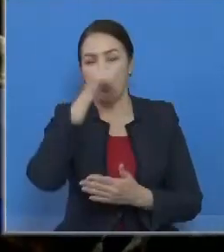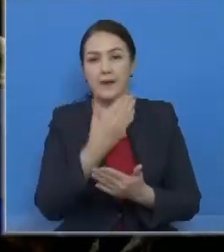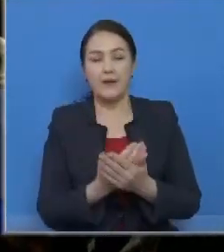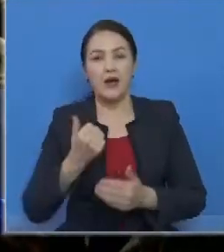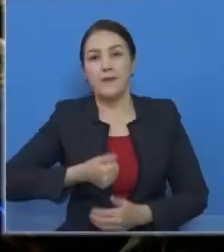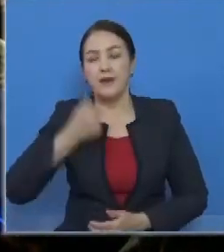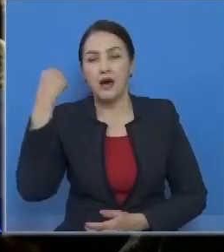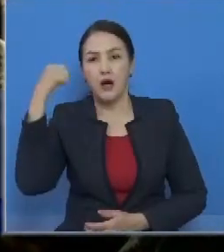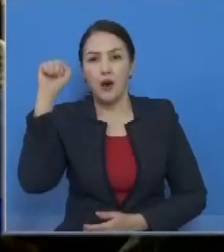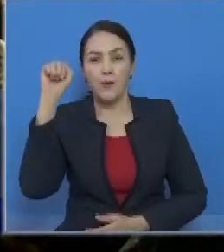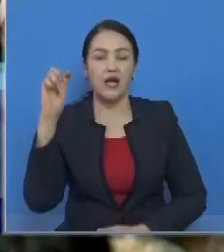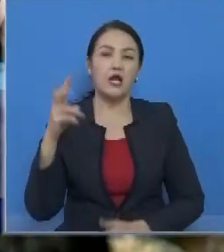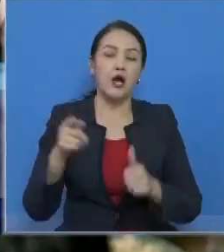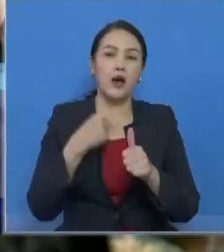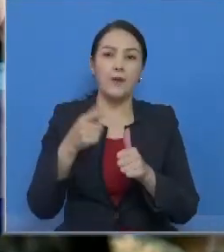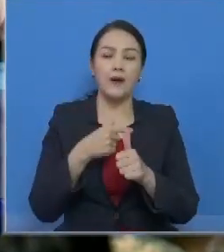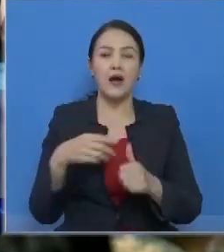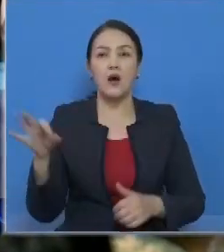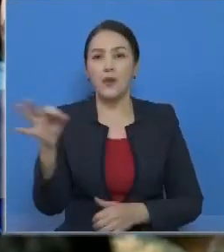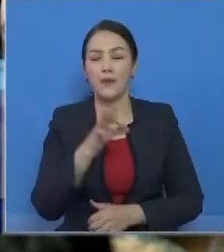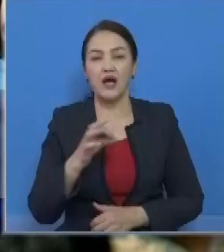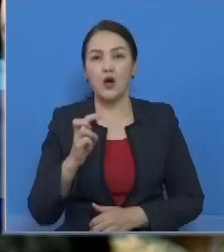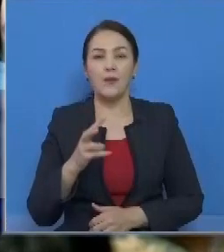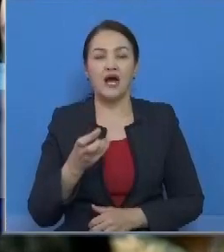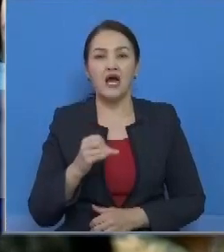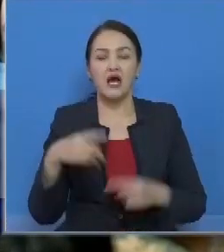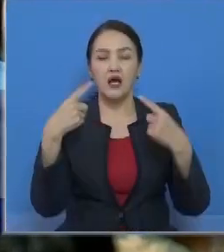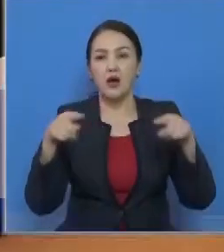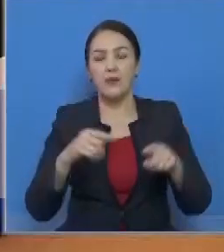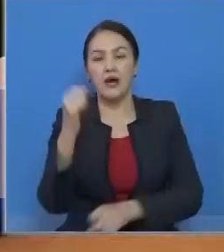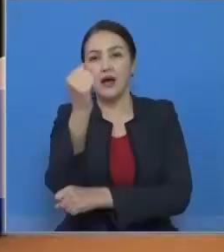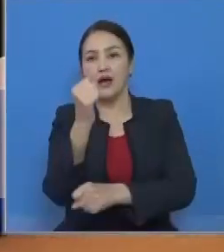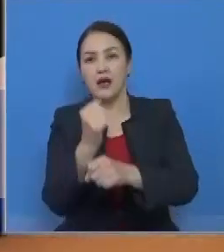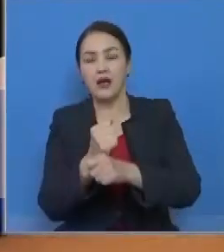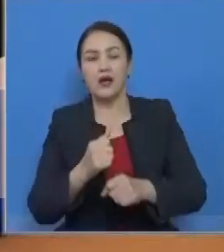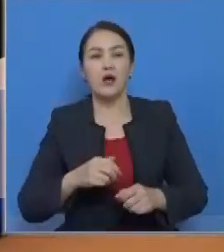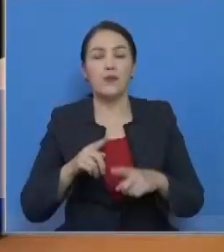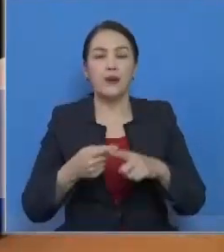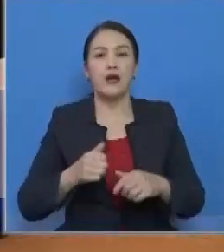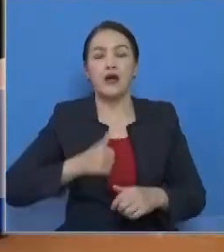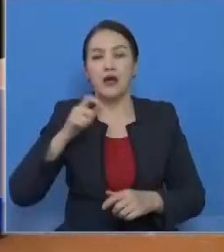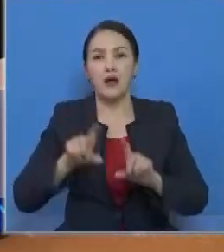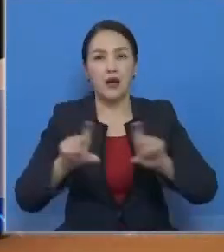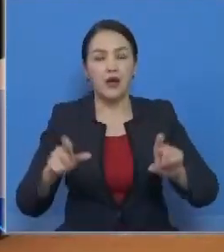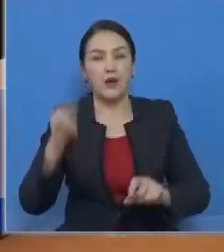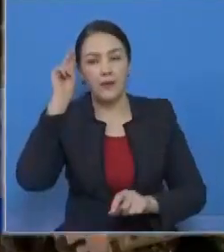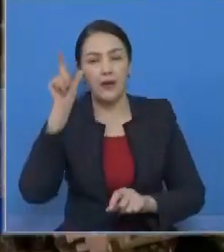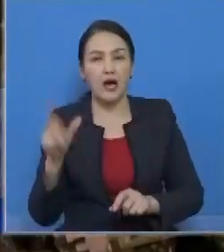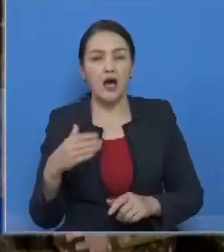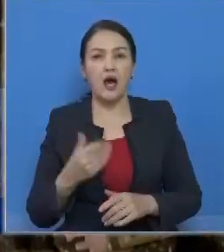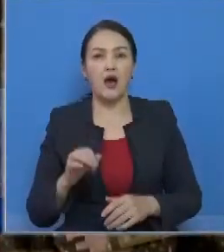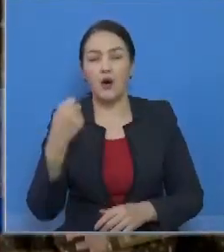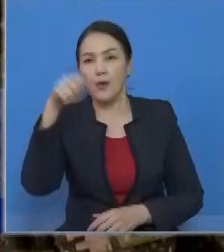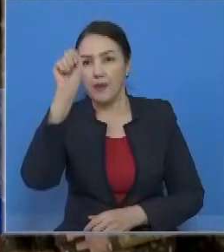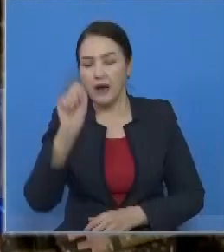одағының батыры Әлия Молдағұл атындағы облыстық мемориалдық мұражай қызметкерлері әскери техникалық мектептің курсанттар мен ауған